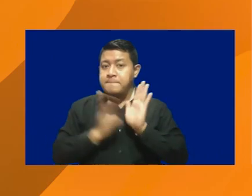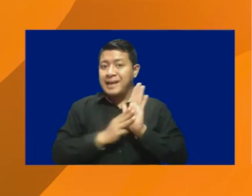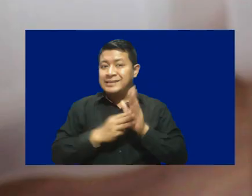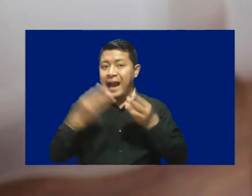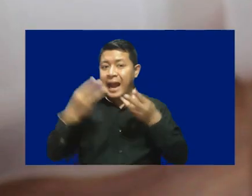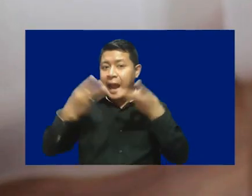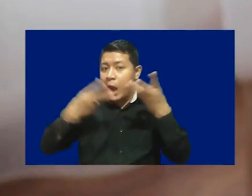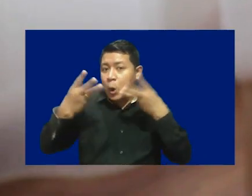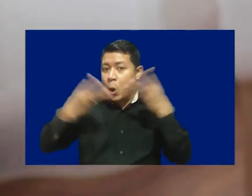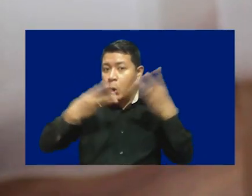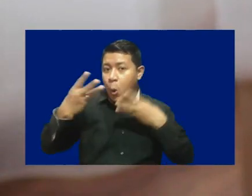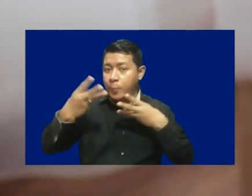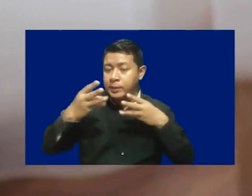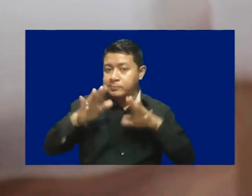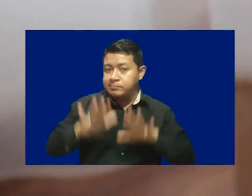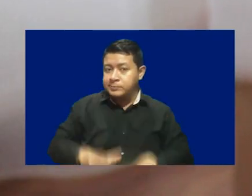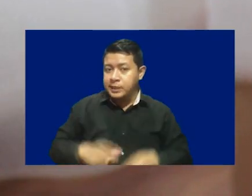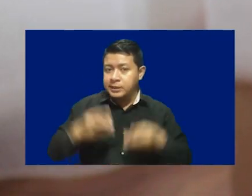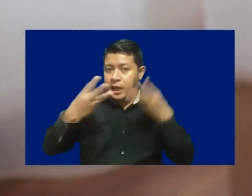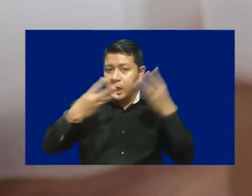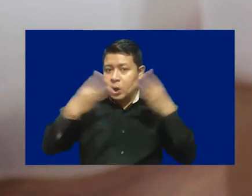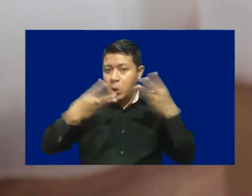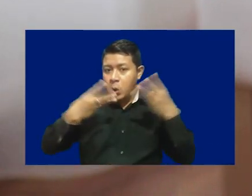Contohnya, tekanan ekonomi.